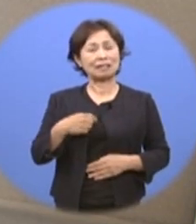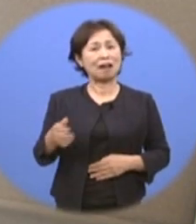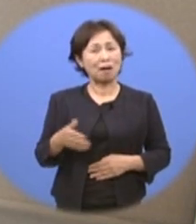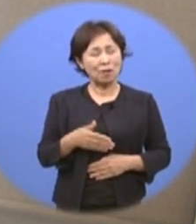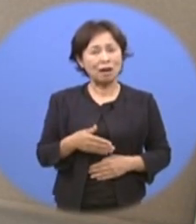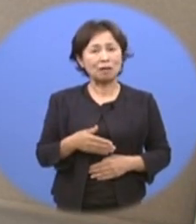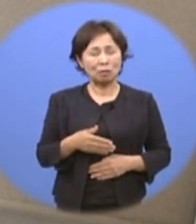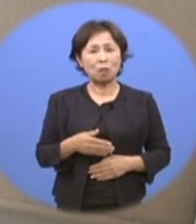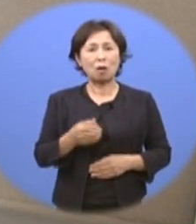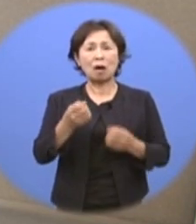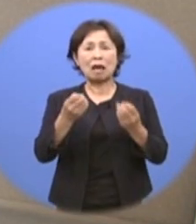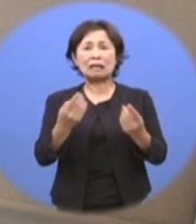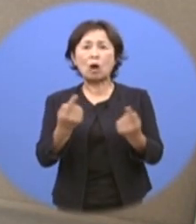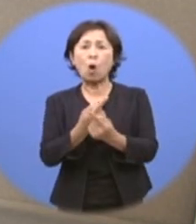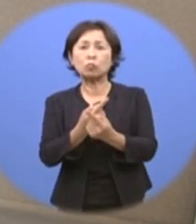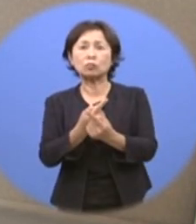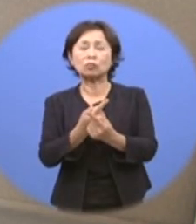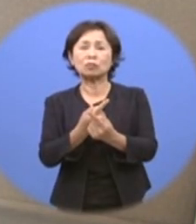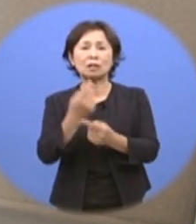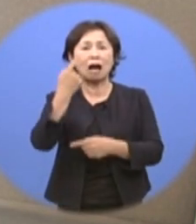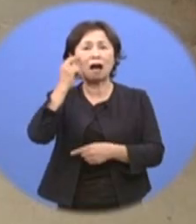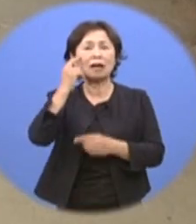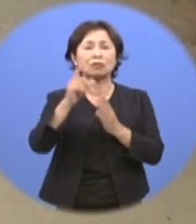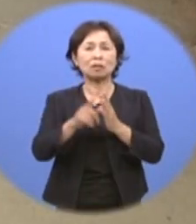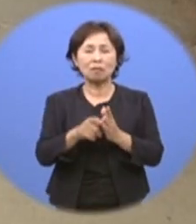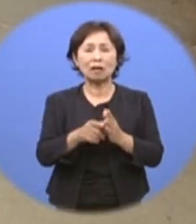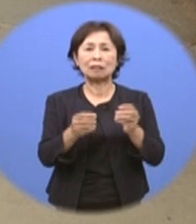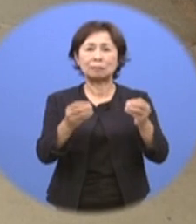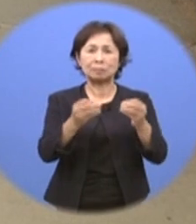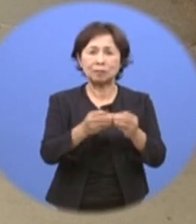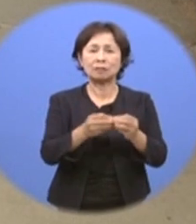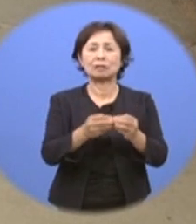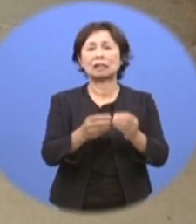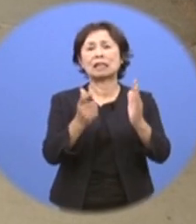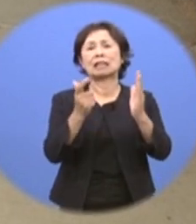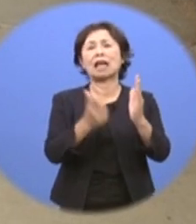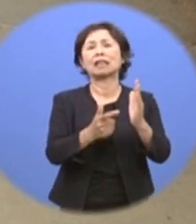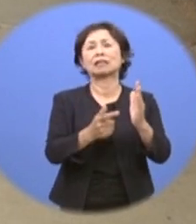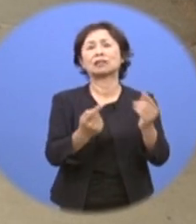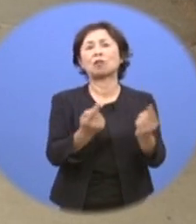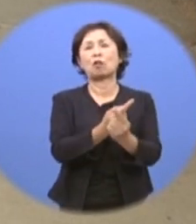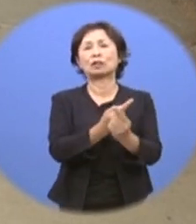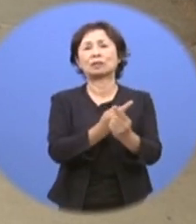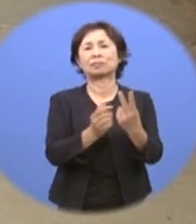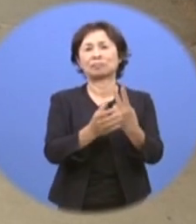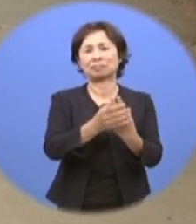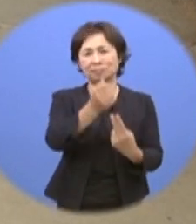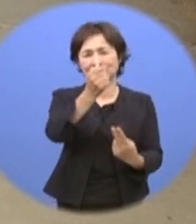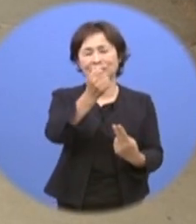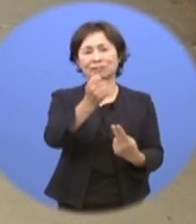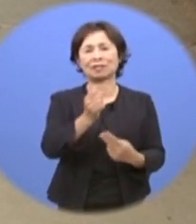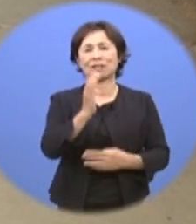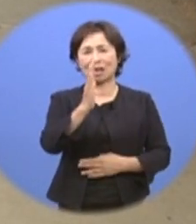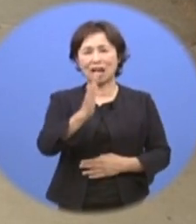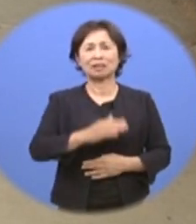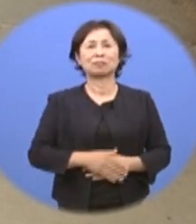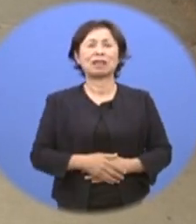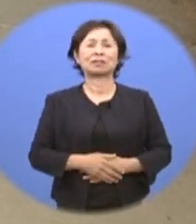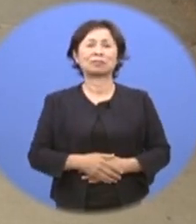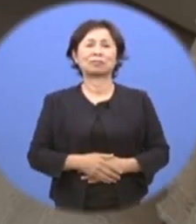ひ耐震改修をお勧めします。 ここではどのような工事を行っているのでしょう